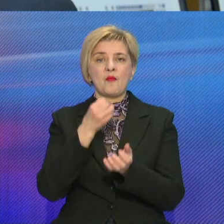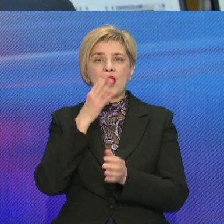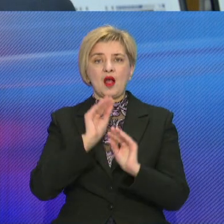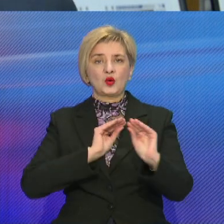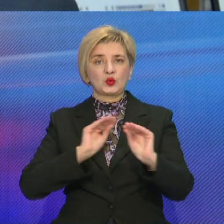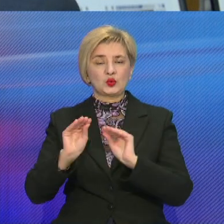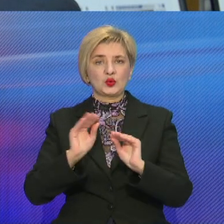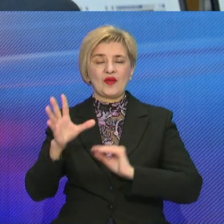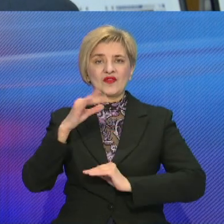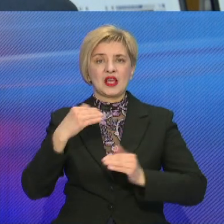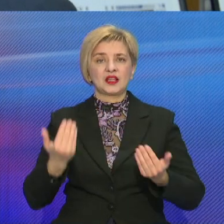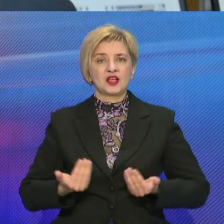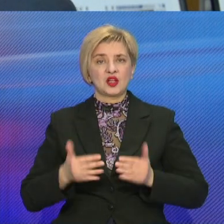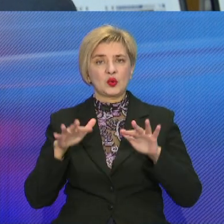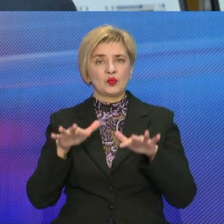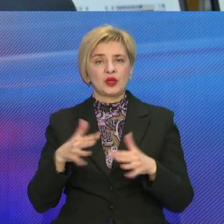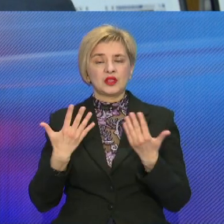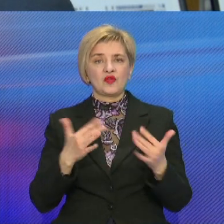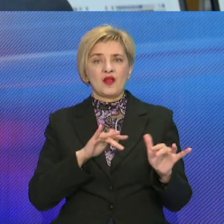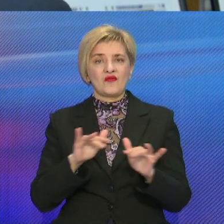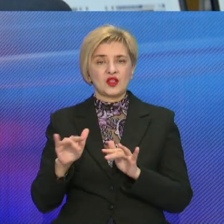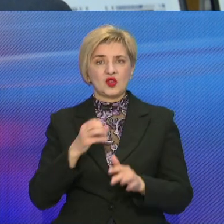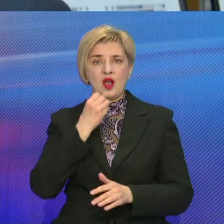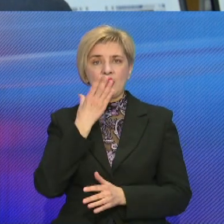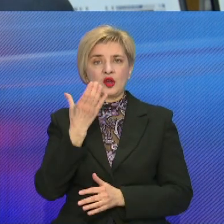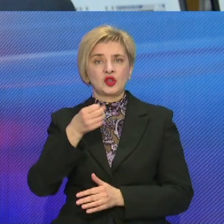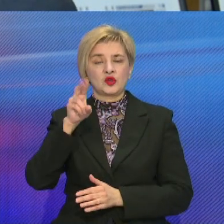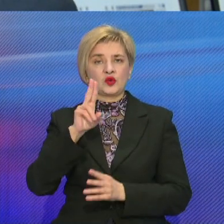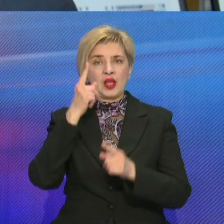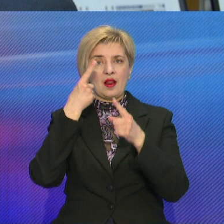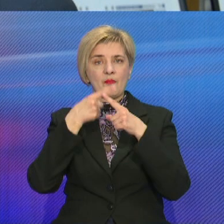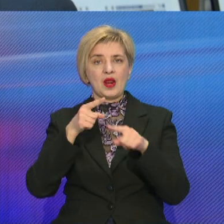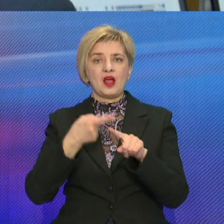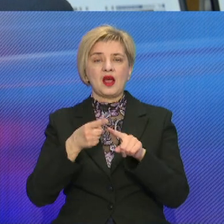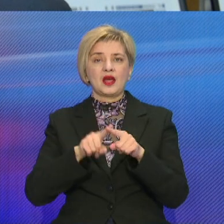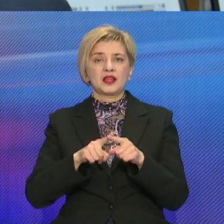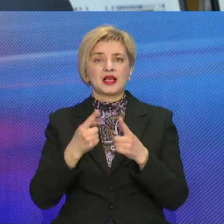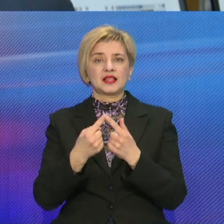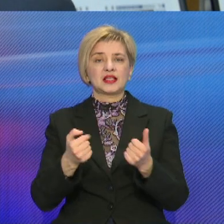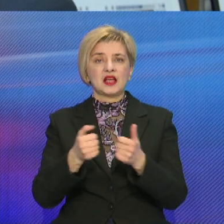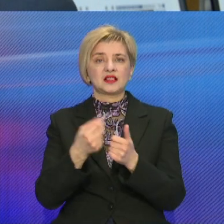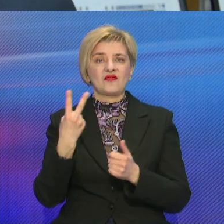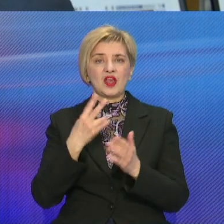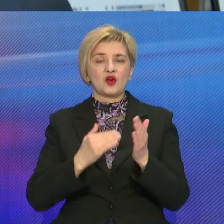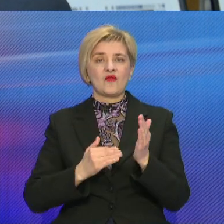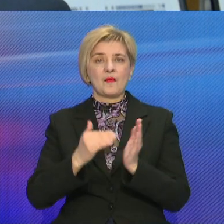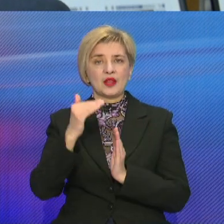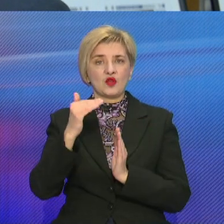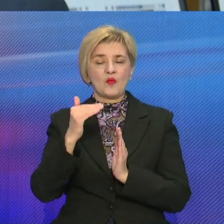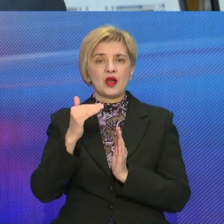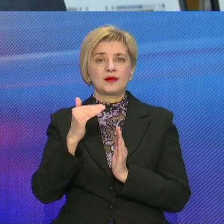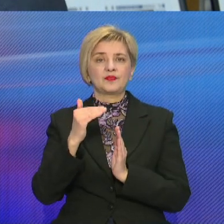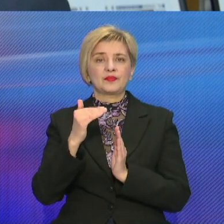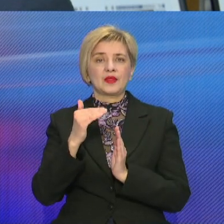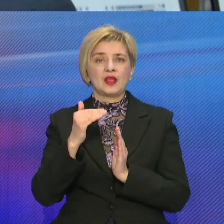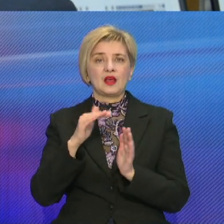населенных пунктов. Сегодня ведется хороший социальный проект. Это станция второго подъема в